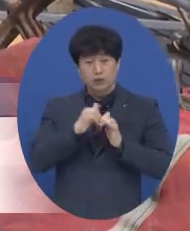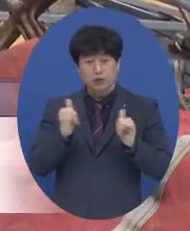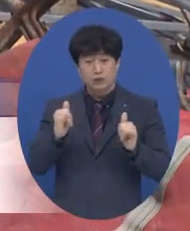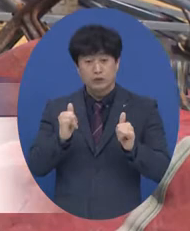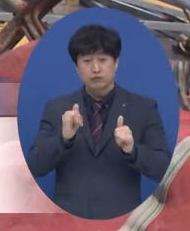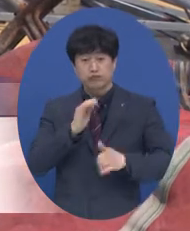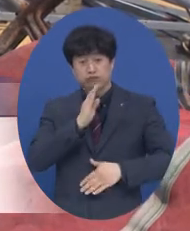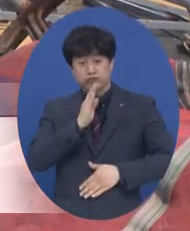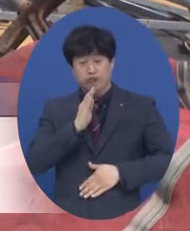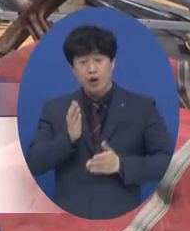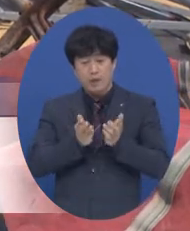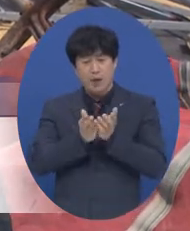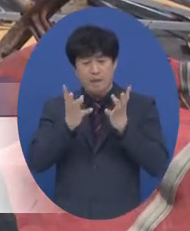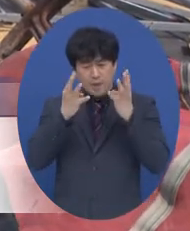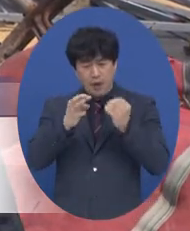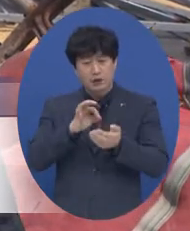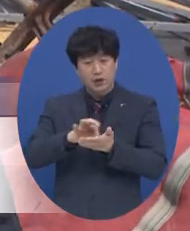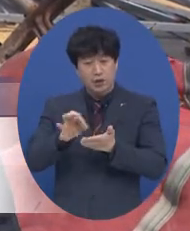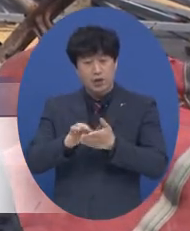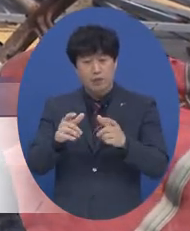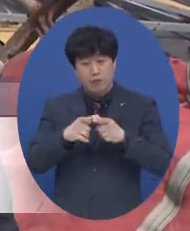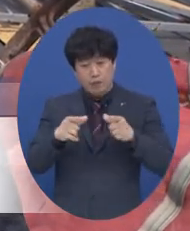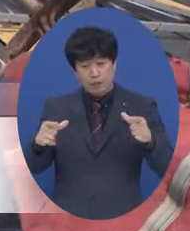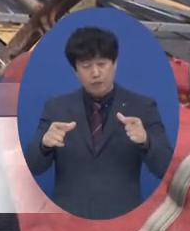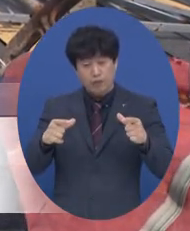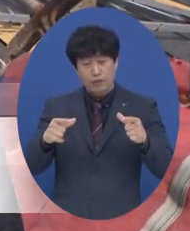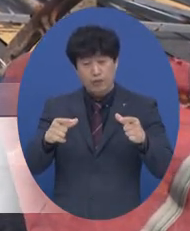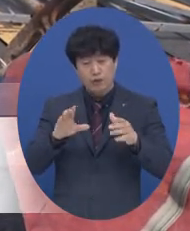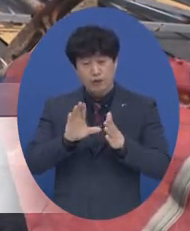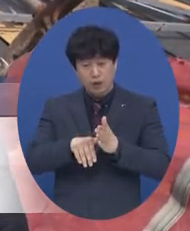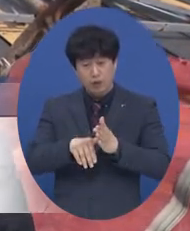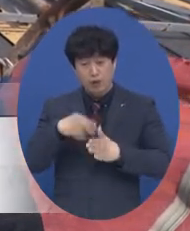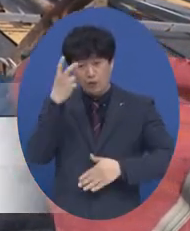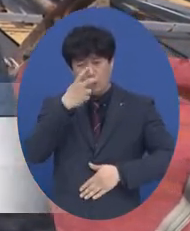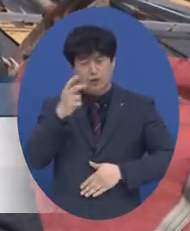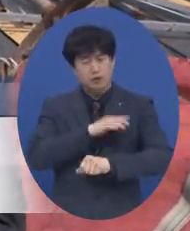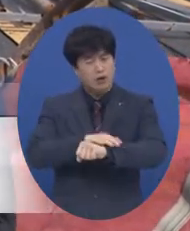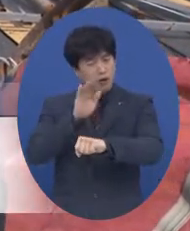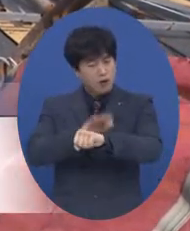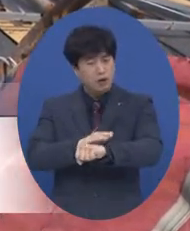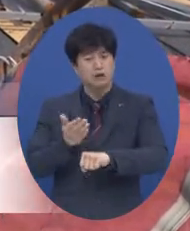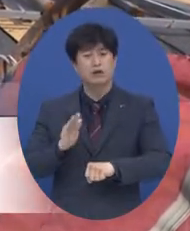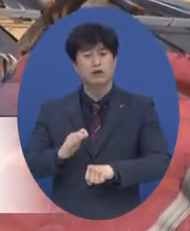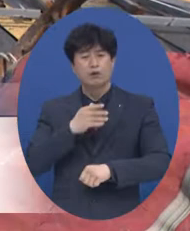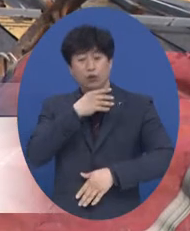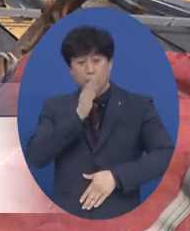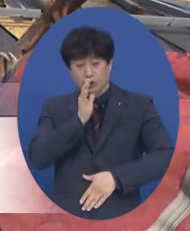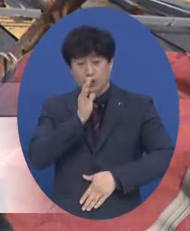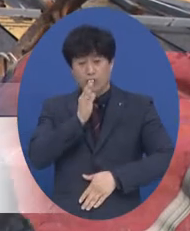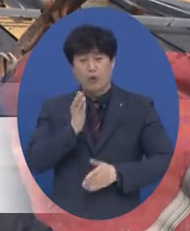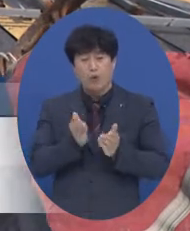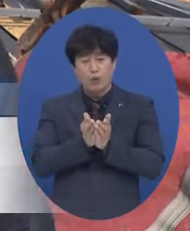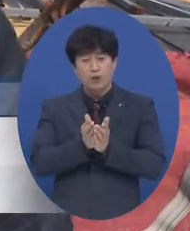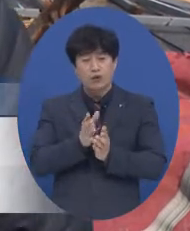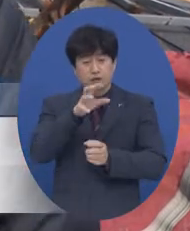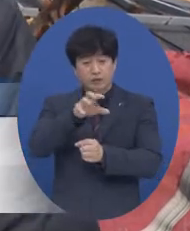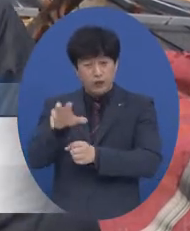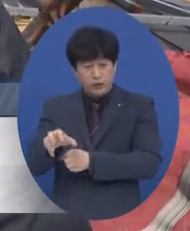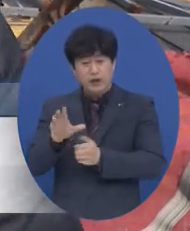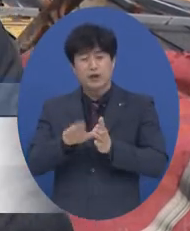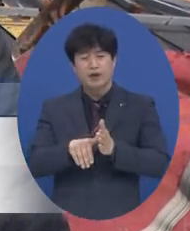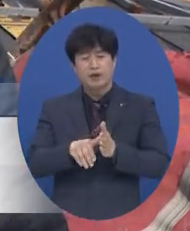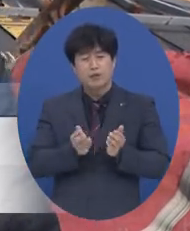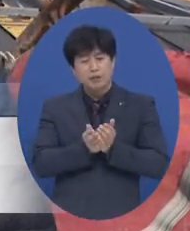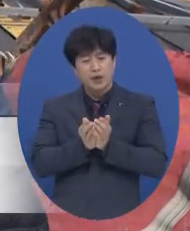그 배도 많이 사용을 하고 그러니까 평수 관리도 잘 되는데 연세 드신 분들은 이제 고기 잡을 때만 배를 꺼냈다가